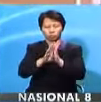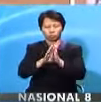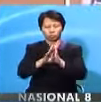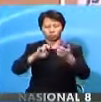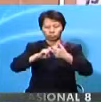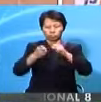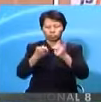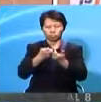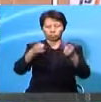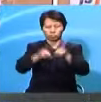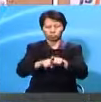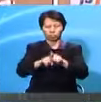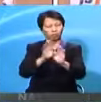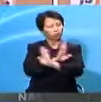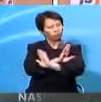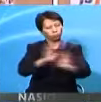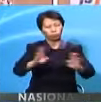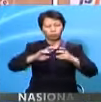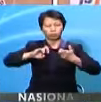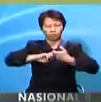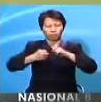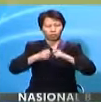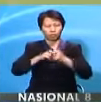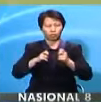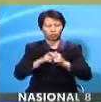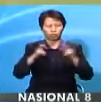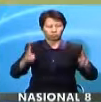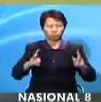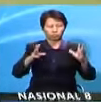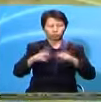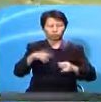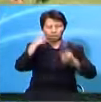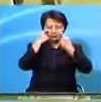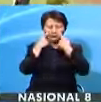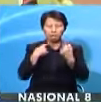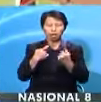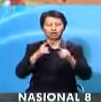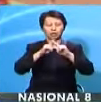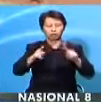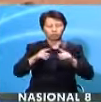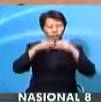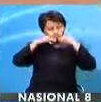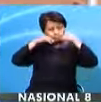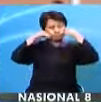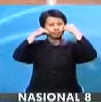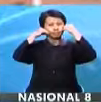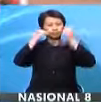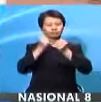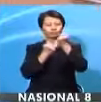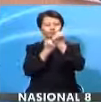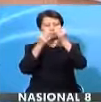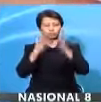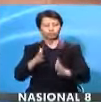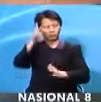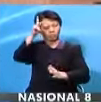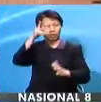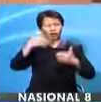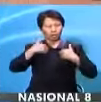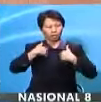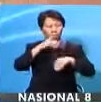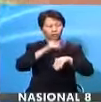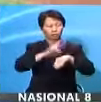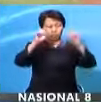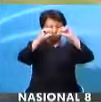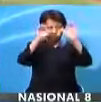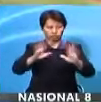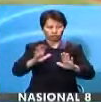yang berlaku bukan satu masalah yang perlu ditangisi. Sebaliknya mencerahkan sebahagian penyokong Kelantan yang berada di Stadium Shah